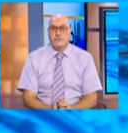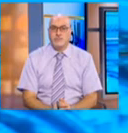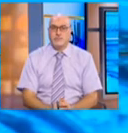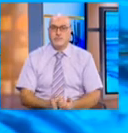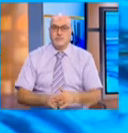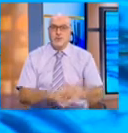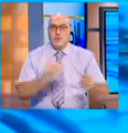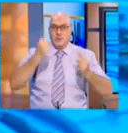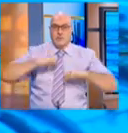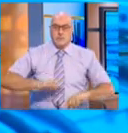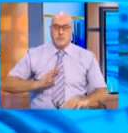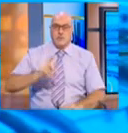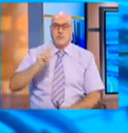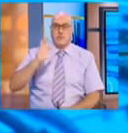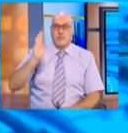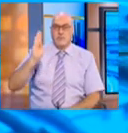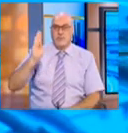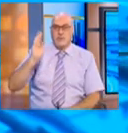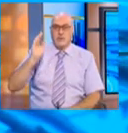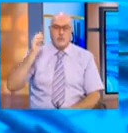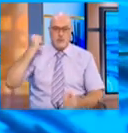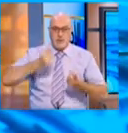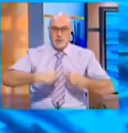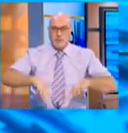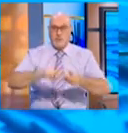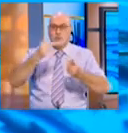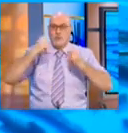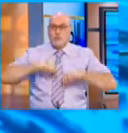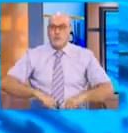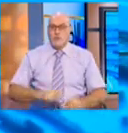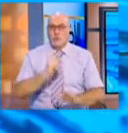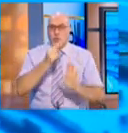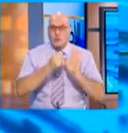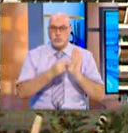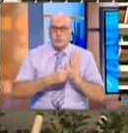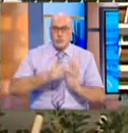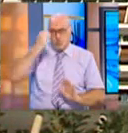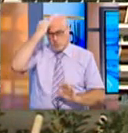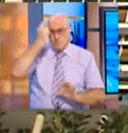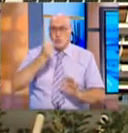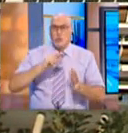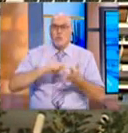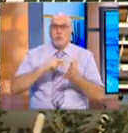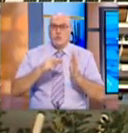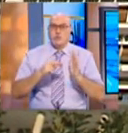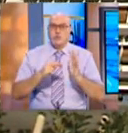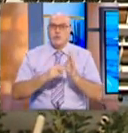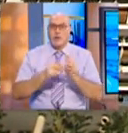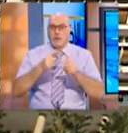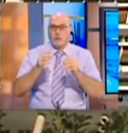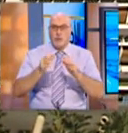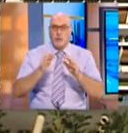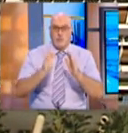ترأس أمس الوزير الأول أيمن بن عبد الرحمن اجتماعا للحكومة تناول بالدراسة عدة نقاط في قطاعات